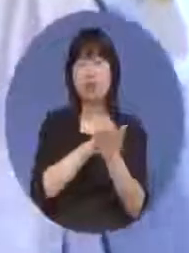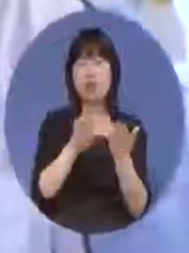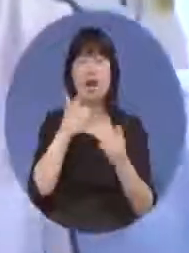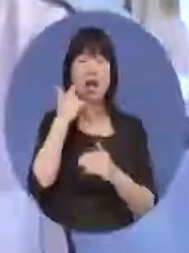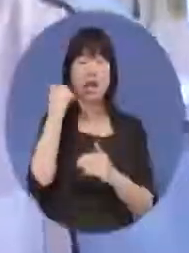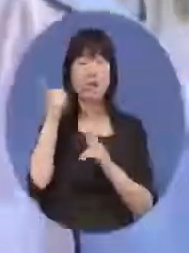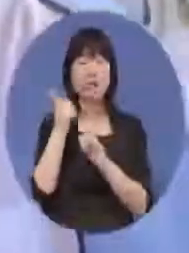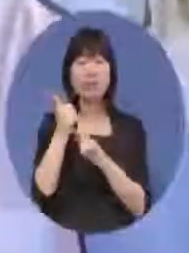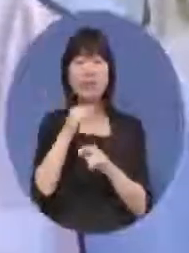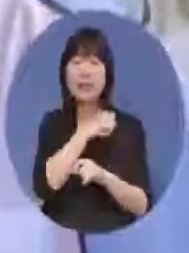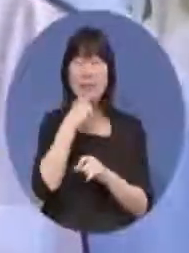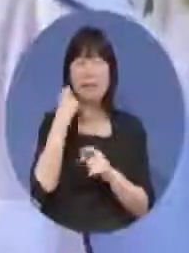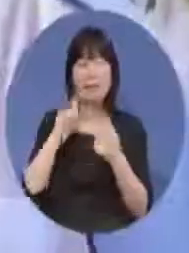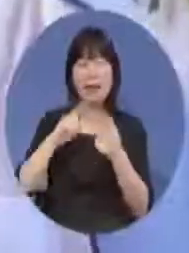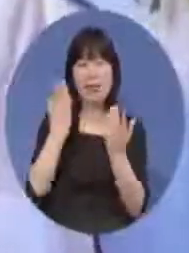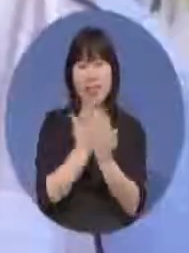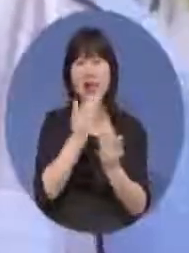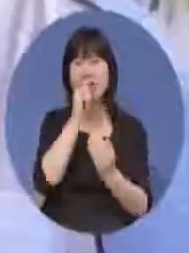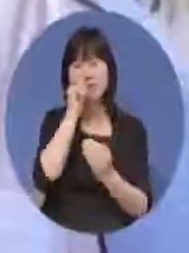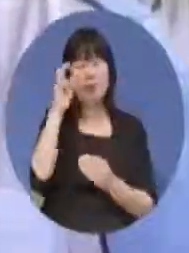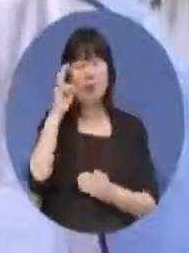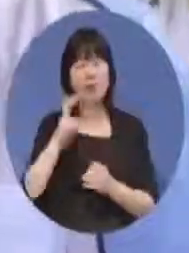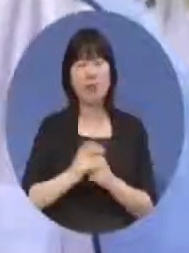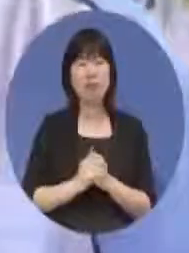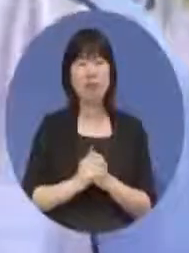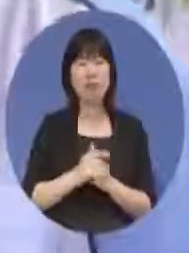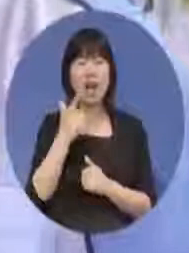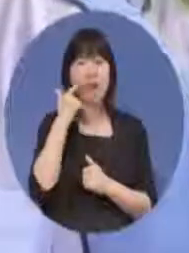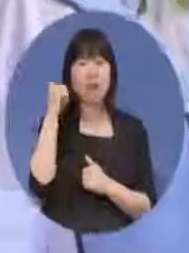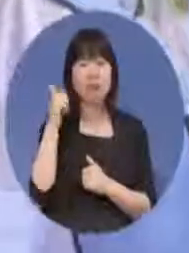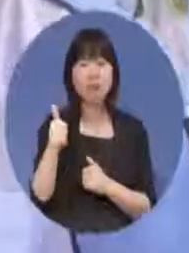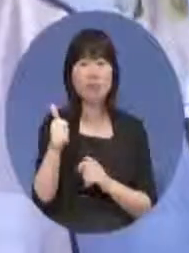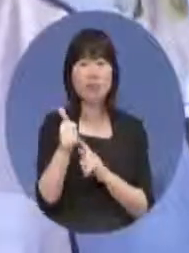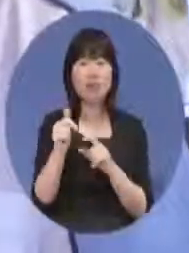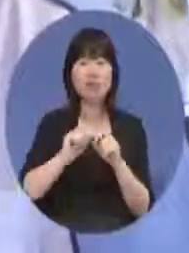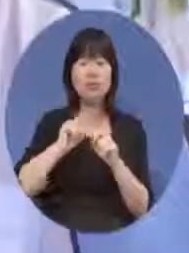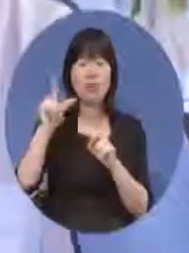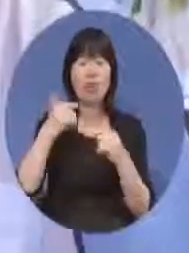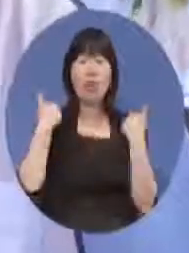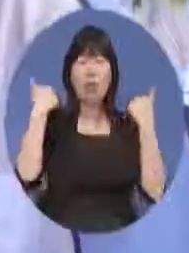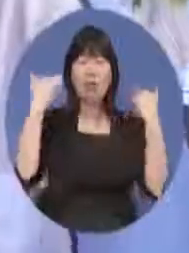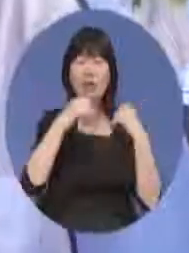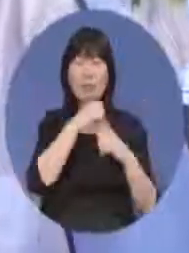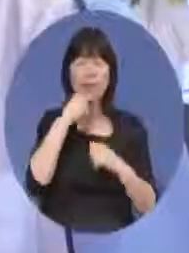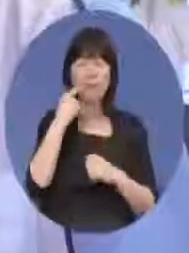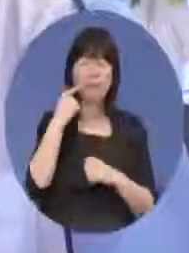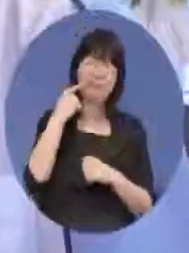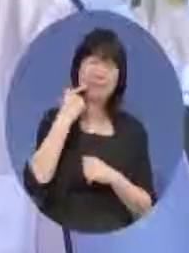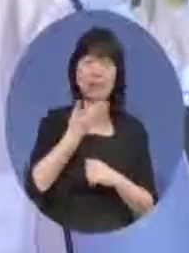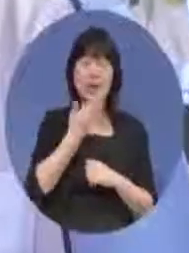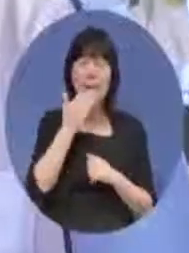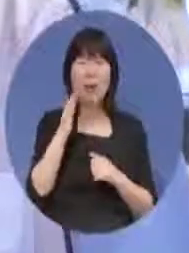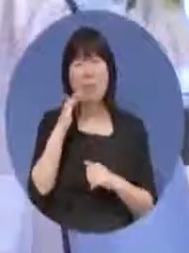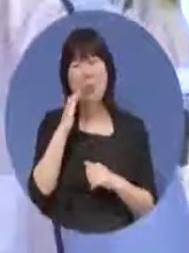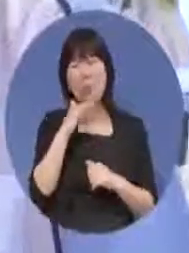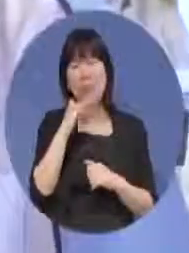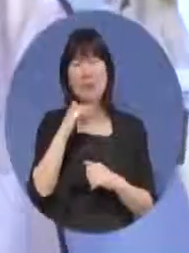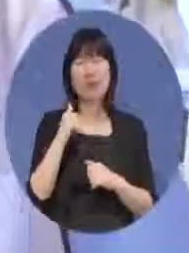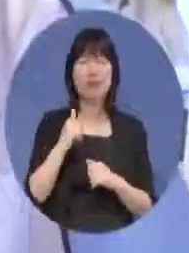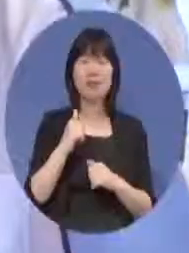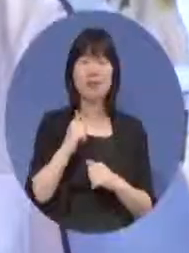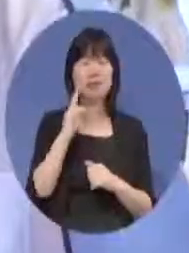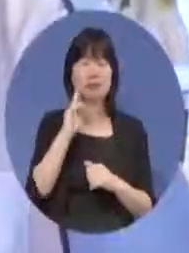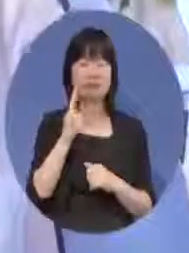아버지 이제 입맛에 되게 맞춰져 있어요. 네. 그 근데 아빠 아버지 대부분 이제 어른들의 입맛은 되게 짜게 짜고 먹고 맵고 뭐 맵고